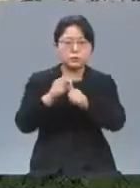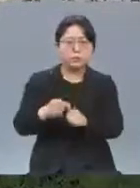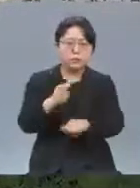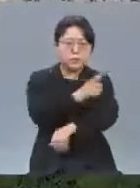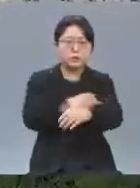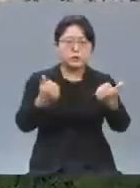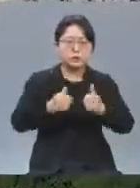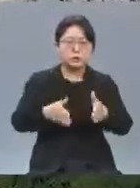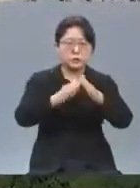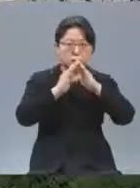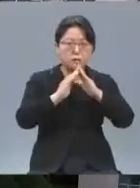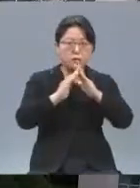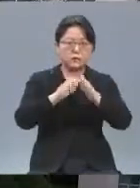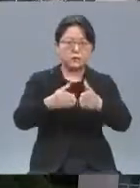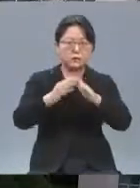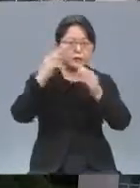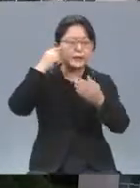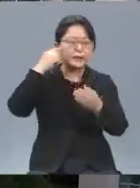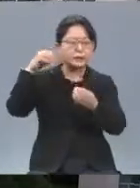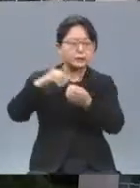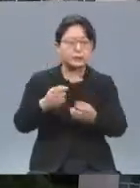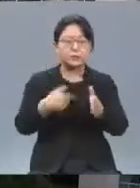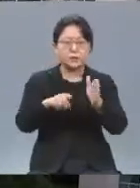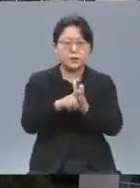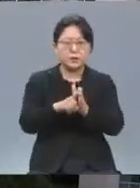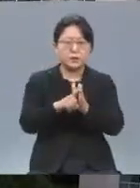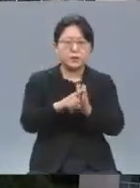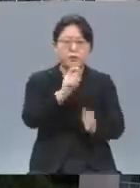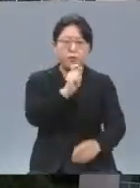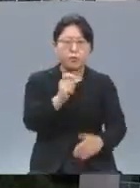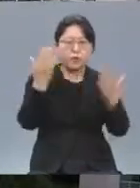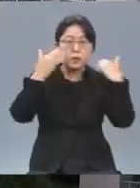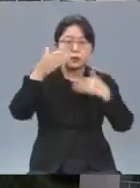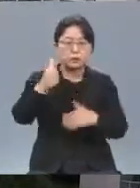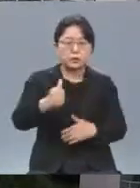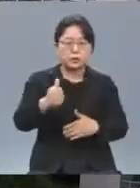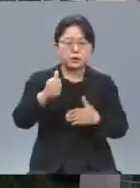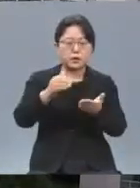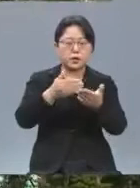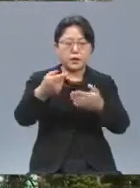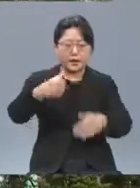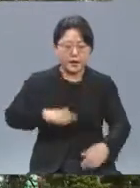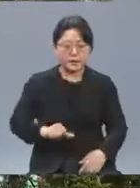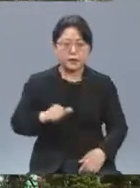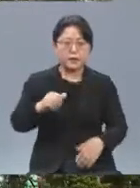최근 설립자의 창설 정신을 계승하기 위해서 고 김 총장의 아들인 김동진